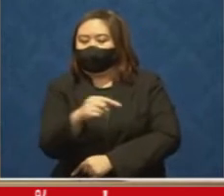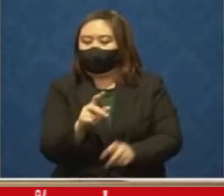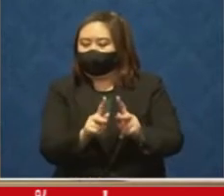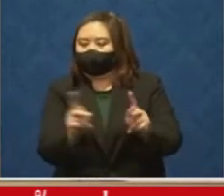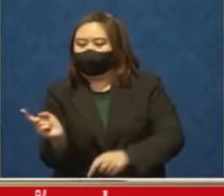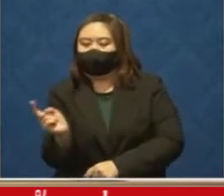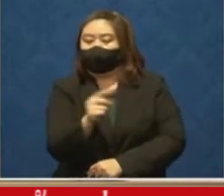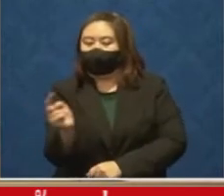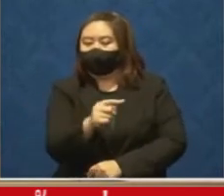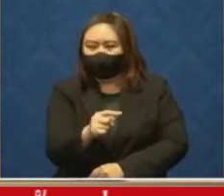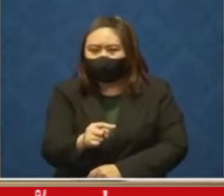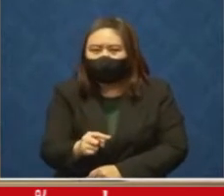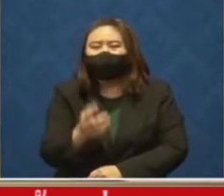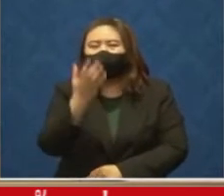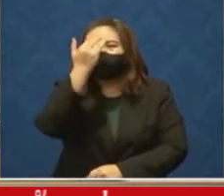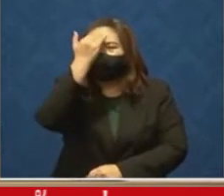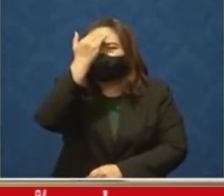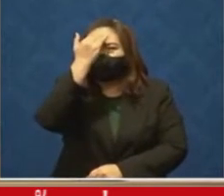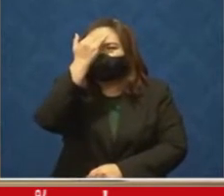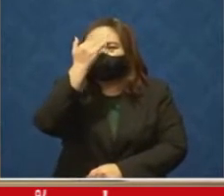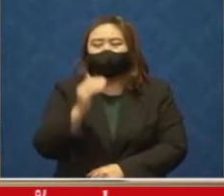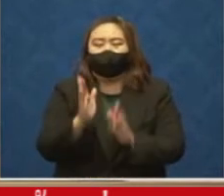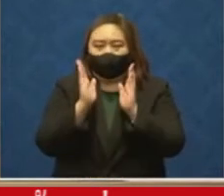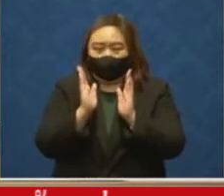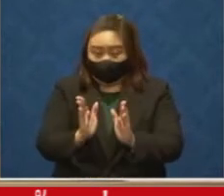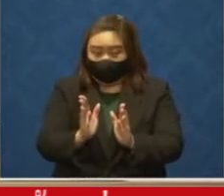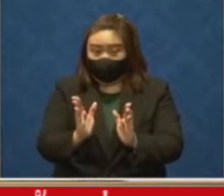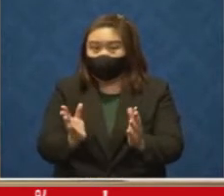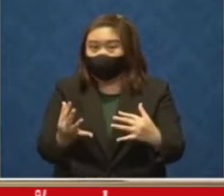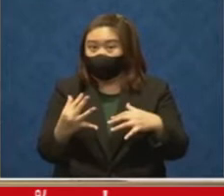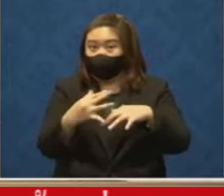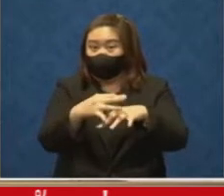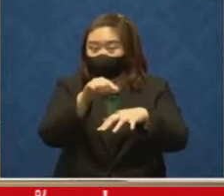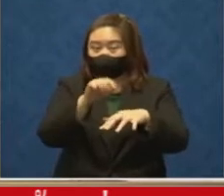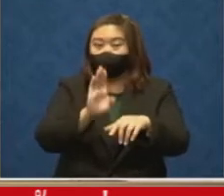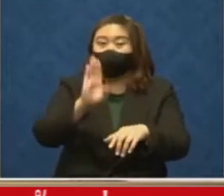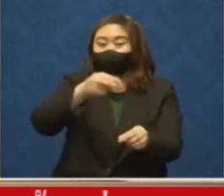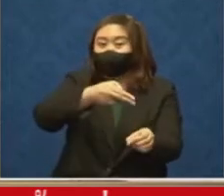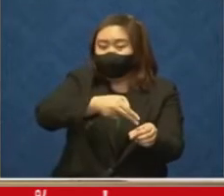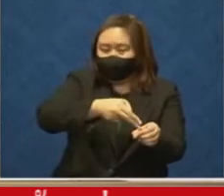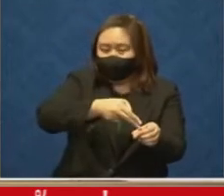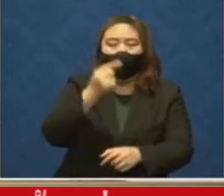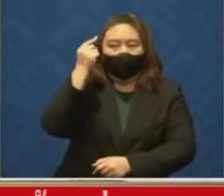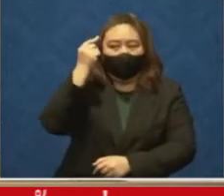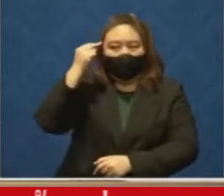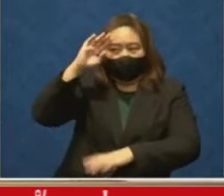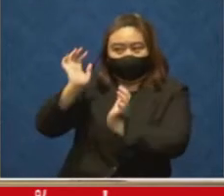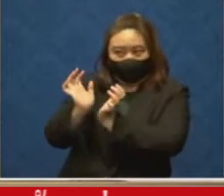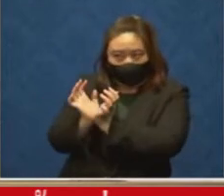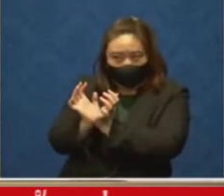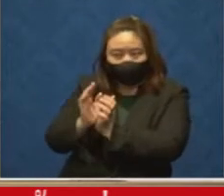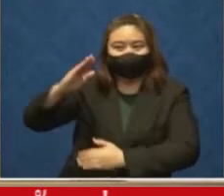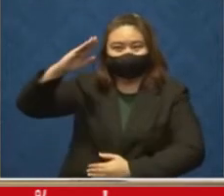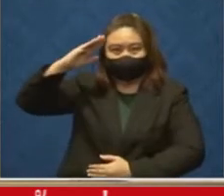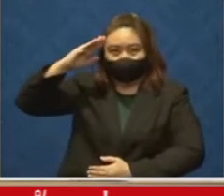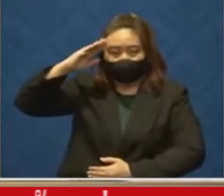ณกี้ปตี tariffsไปทั้นนนะครับ เพราะคนทห lureในวงการพลังงานเี่เข้าคิดว่าคนที่เป็ตาหารเป็นตำร